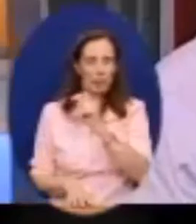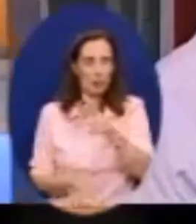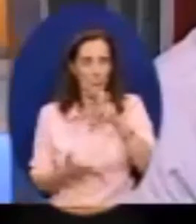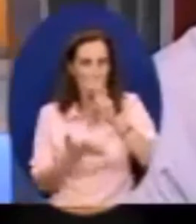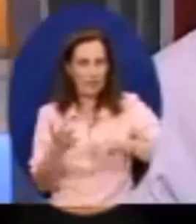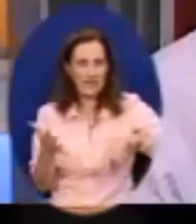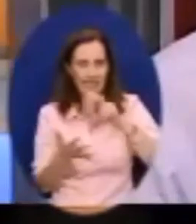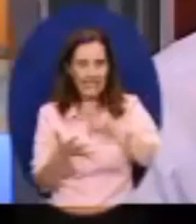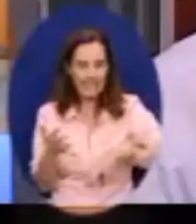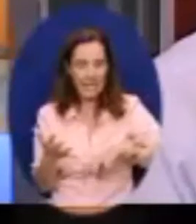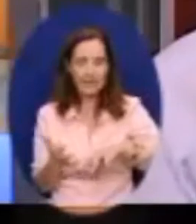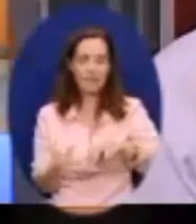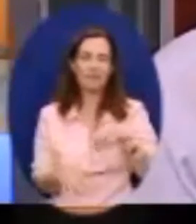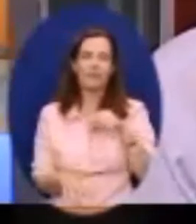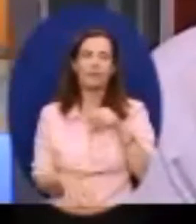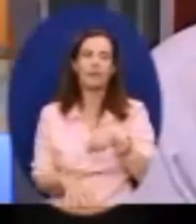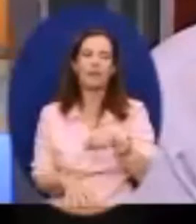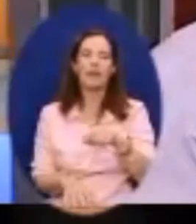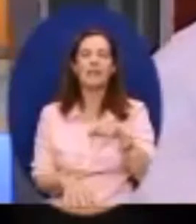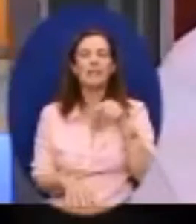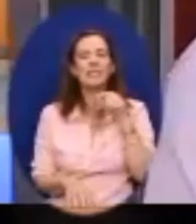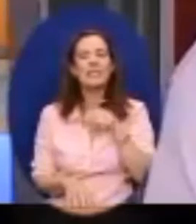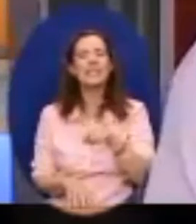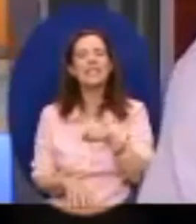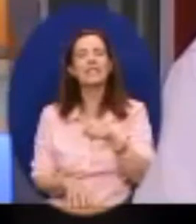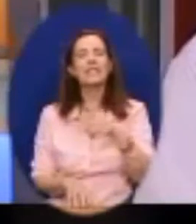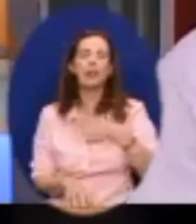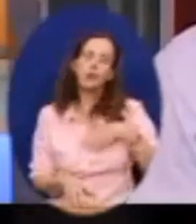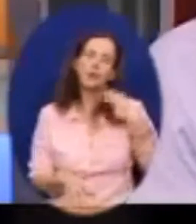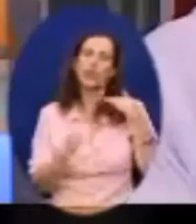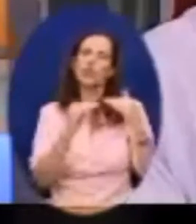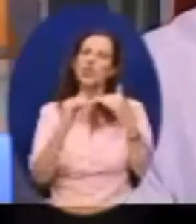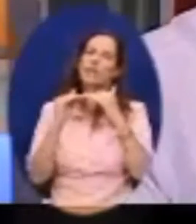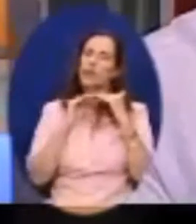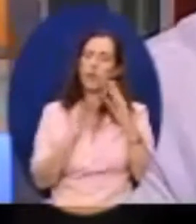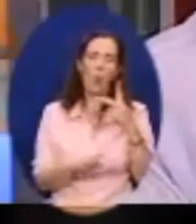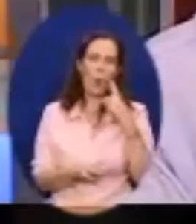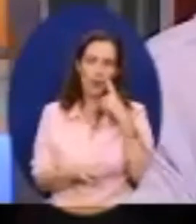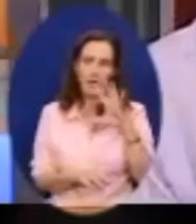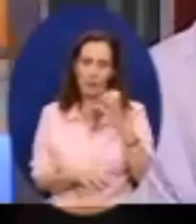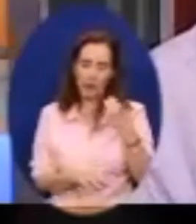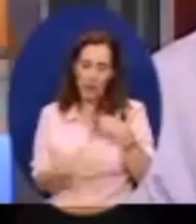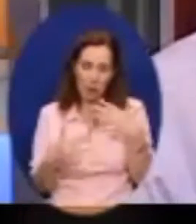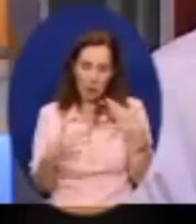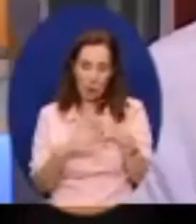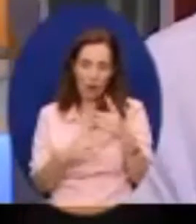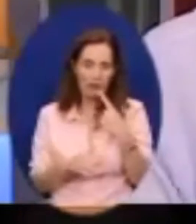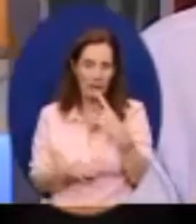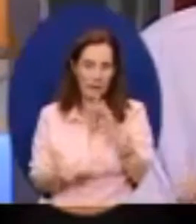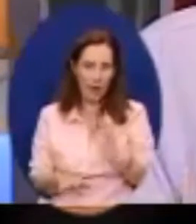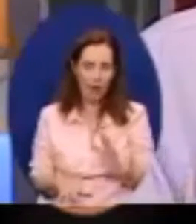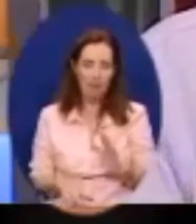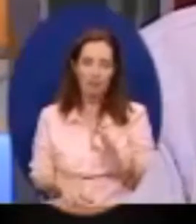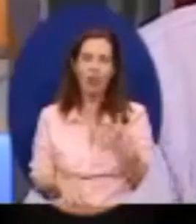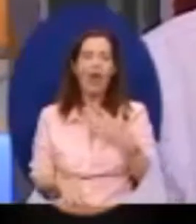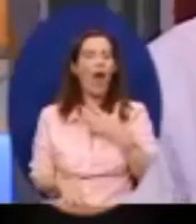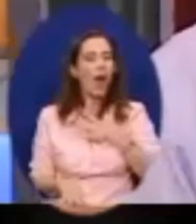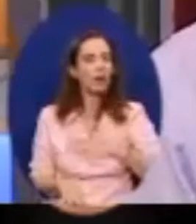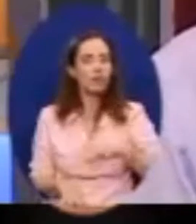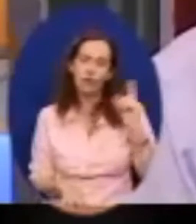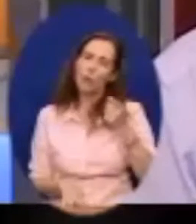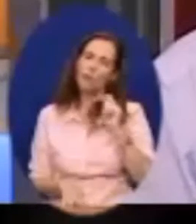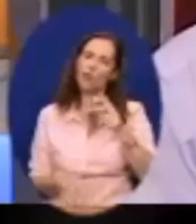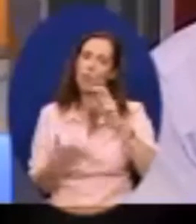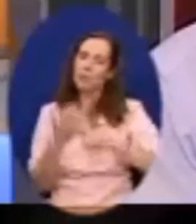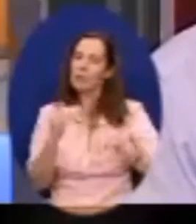מיסים מקומיים או מיסים אחרים, היסוד שלה הוא בשוויוניות. זאת אומרת, בואי נראה אם אני בוחן את הטענה. כאילו הרצון יש כולם